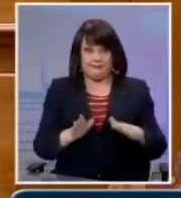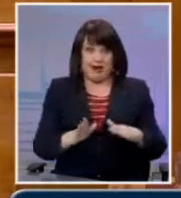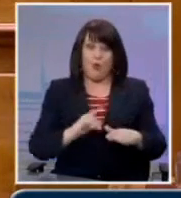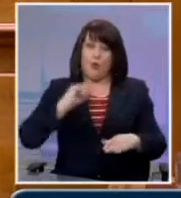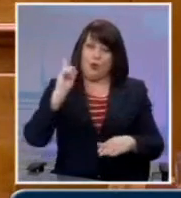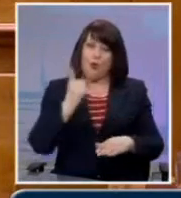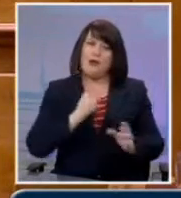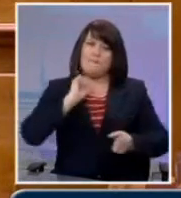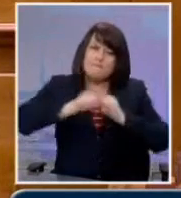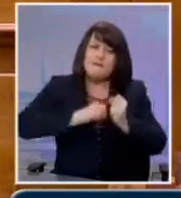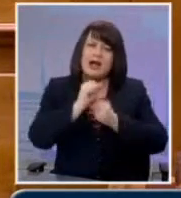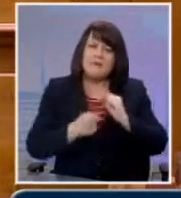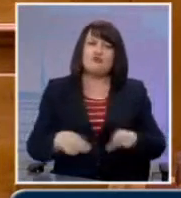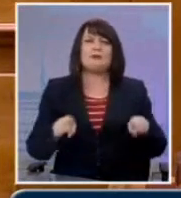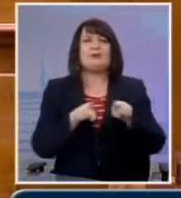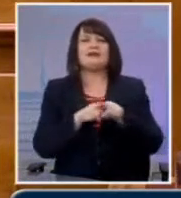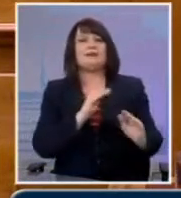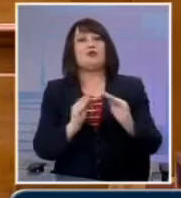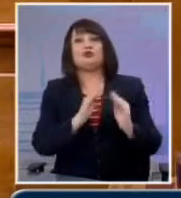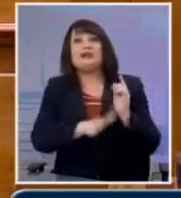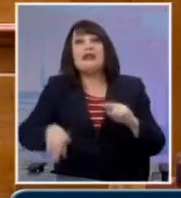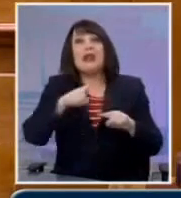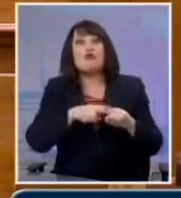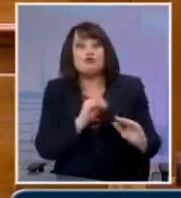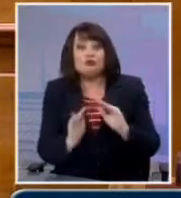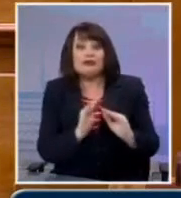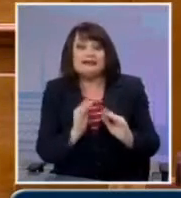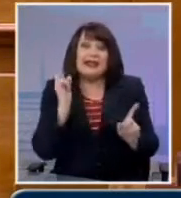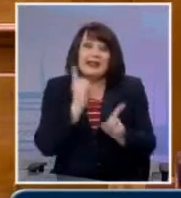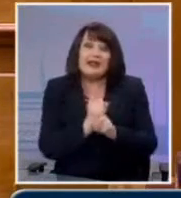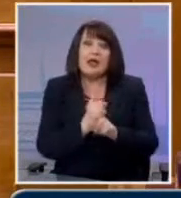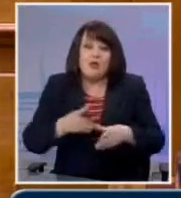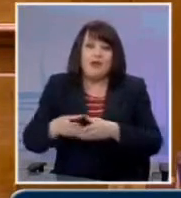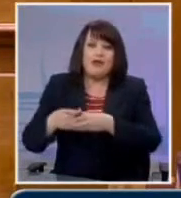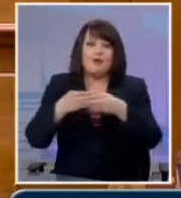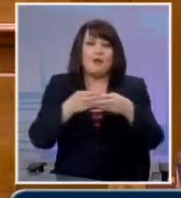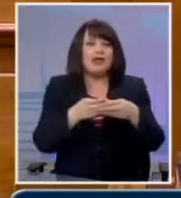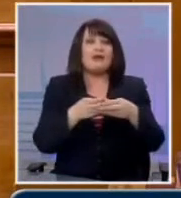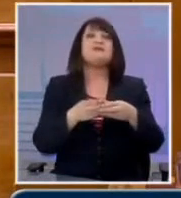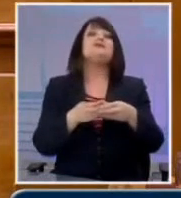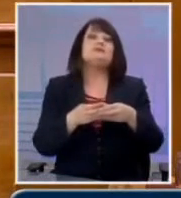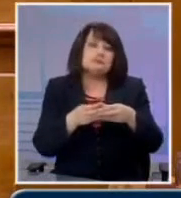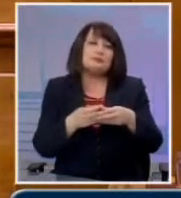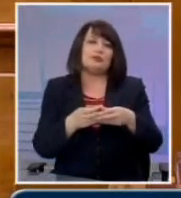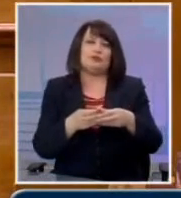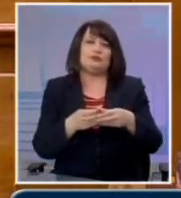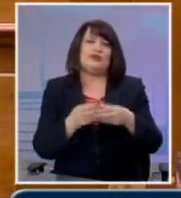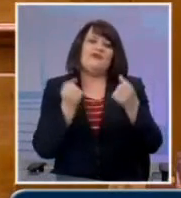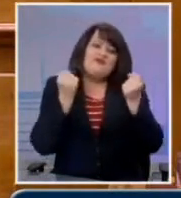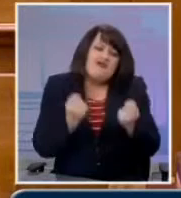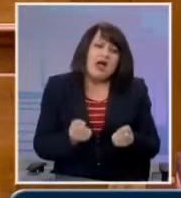μαζί καταρχήν για την προστασία του ελληνικού λαού και ιδίως εκείνων του μέρους του ελληνικού λαού που υπέστη